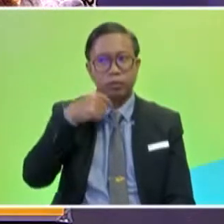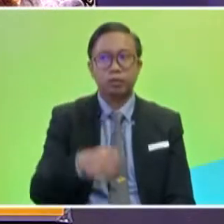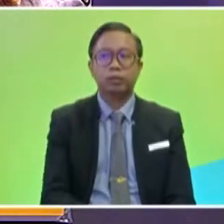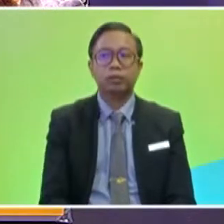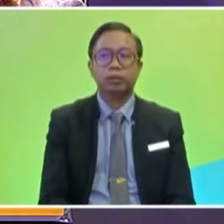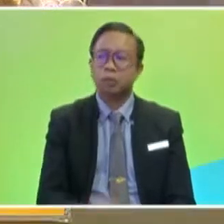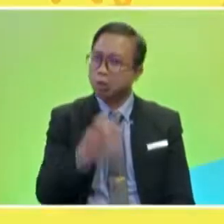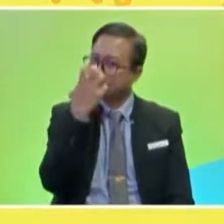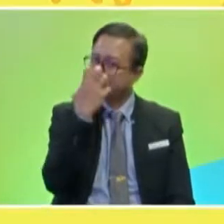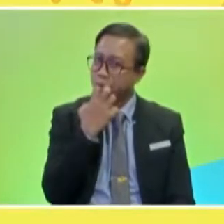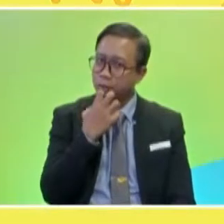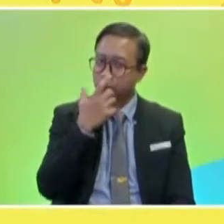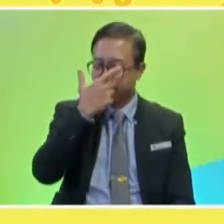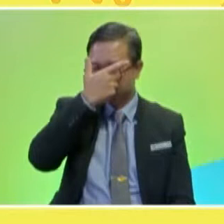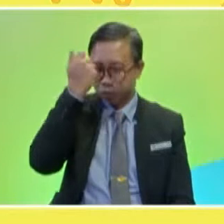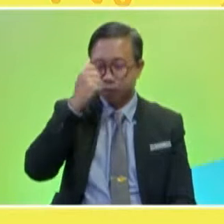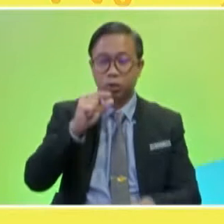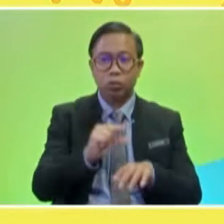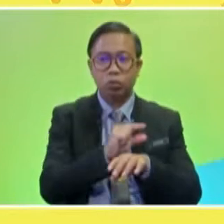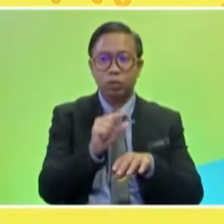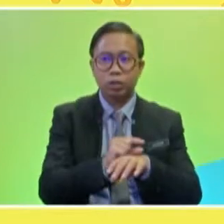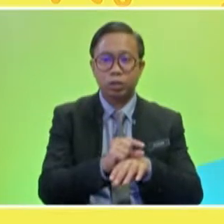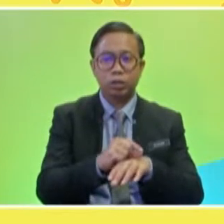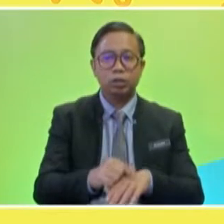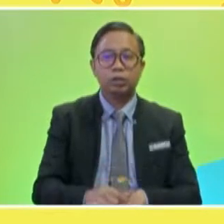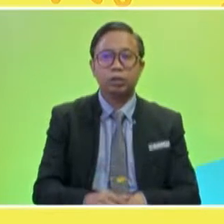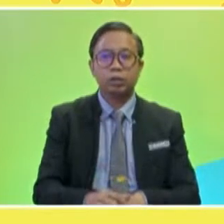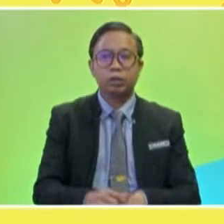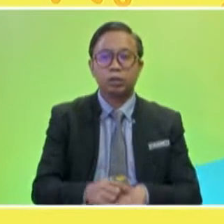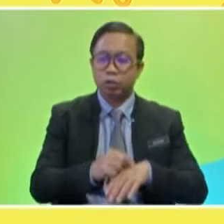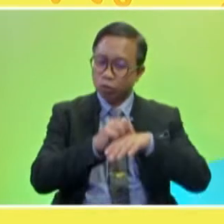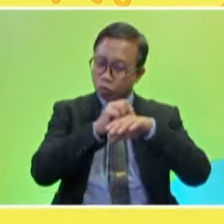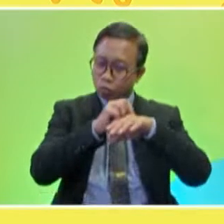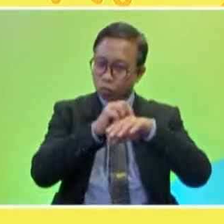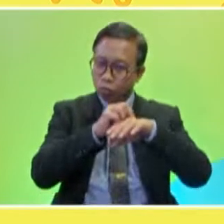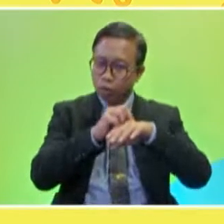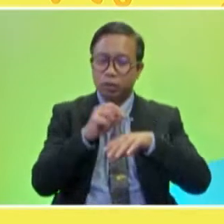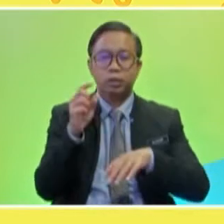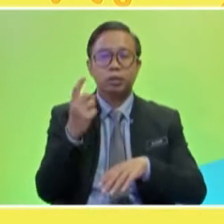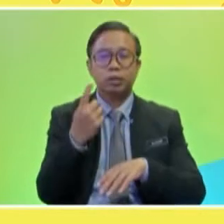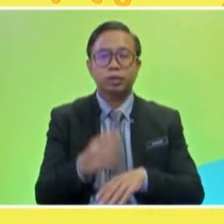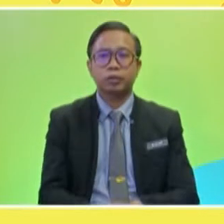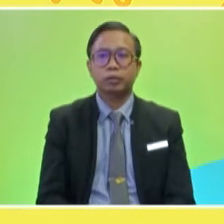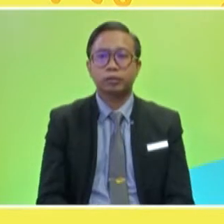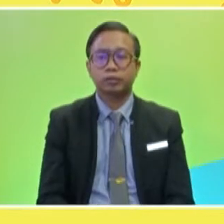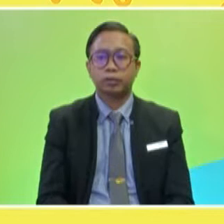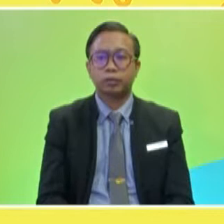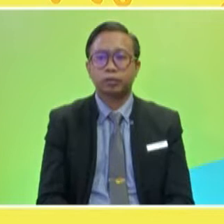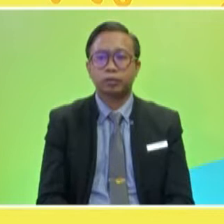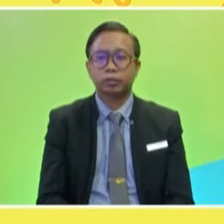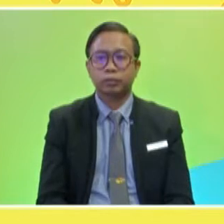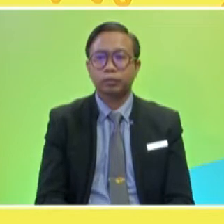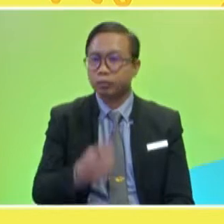lain marah kerjanya menggunakan Apa itu hanya untuk mendapatkan apa tuh bulunya kantung